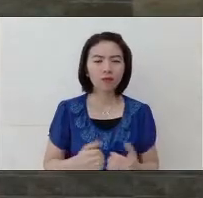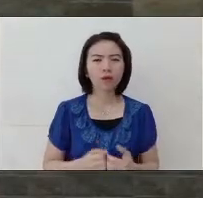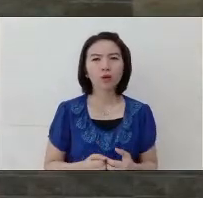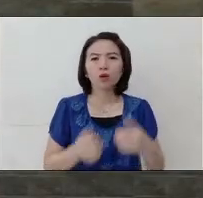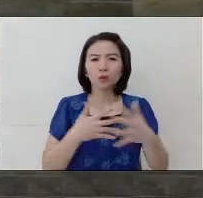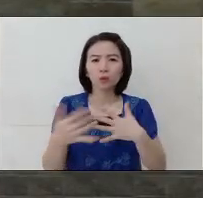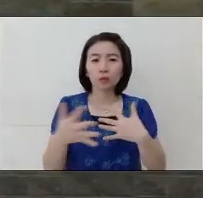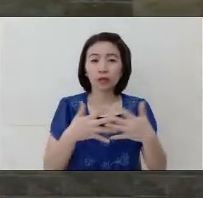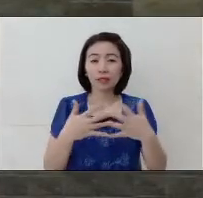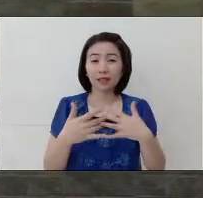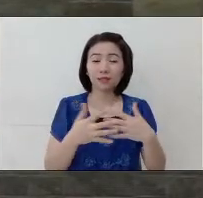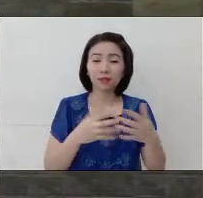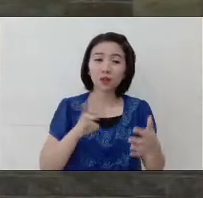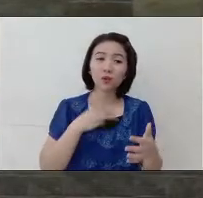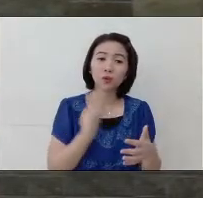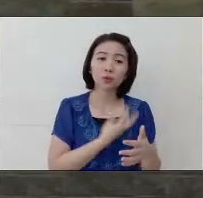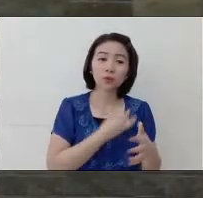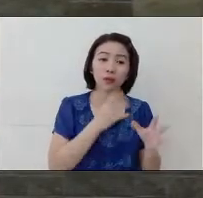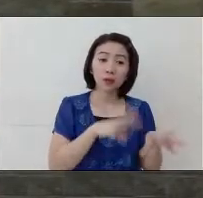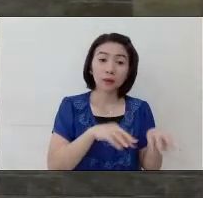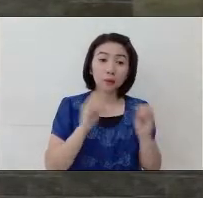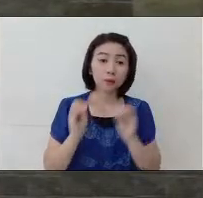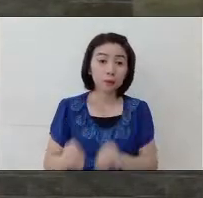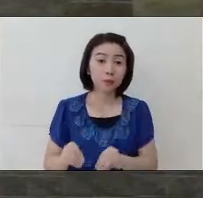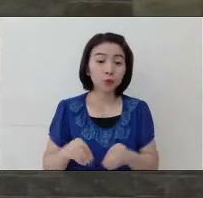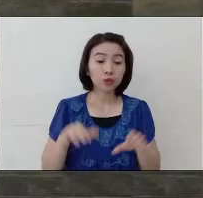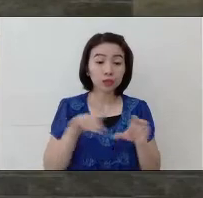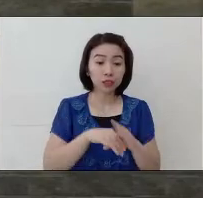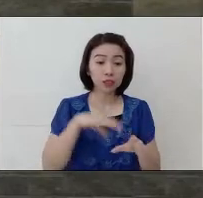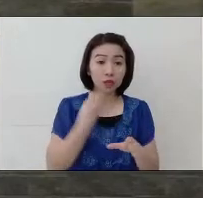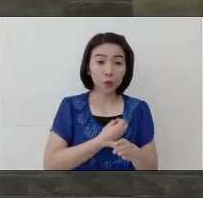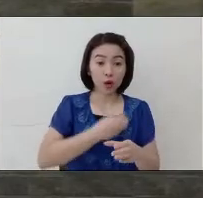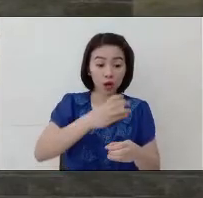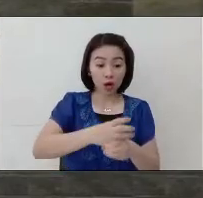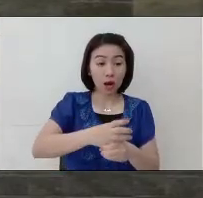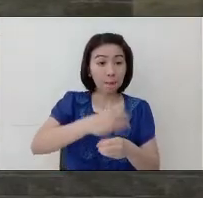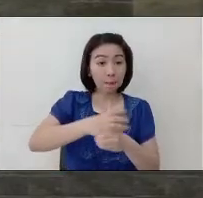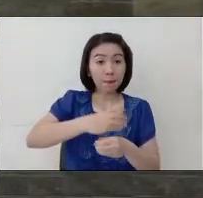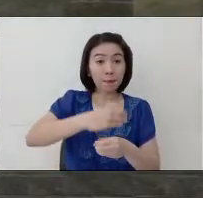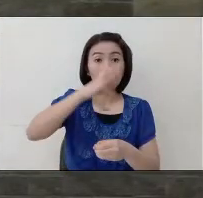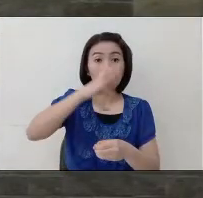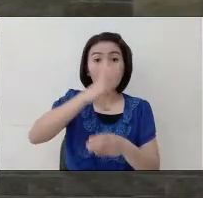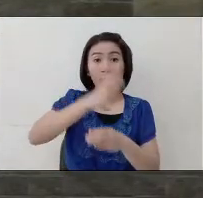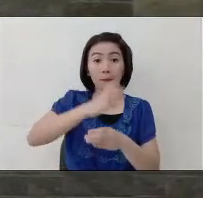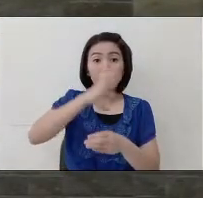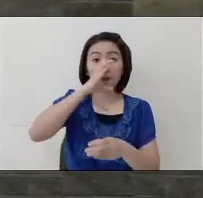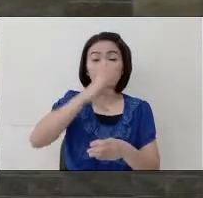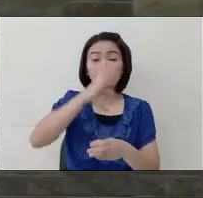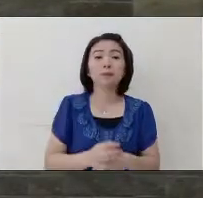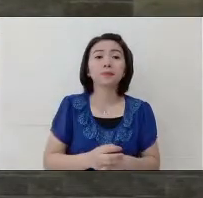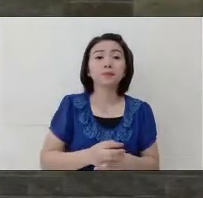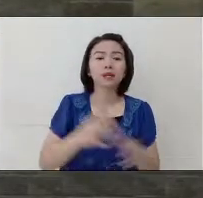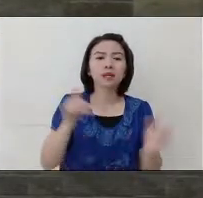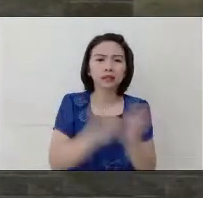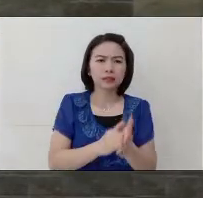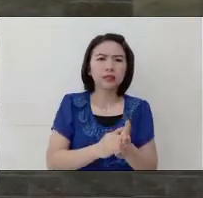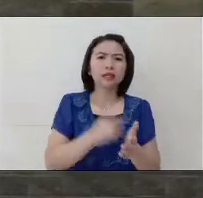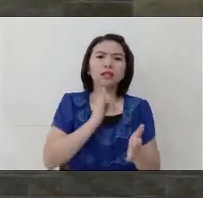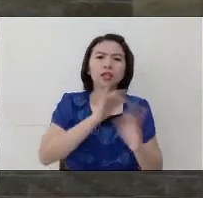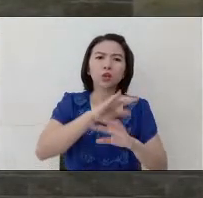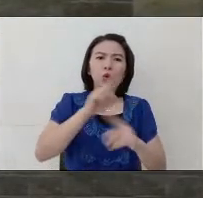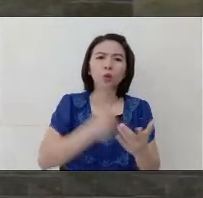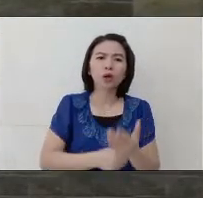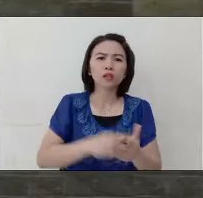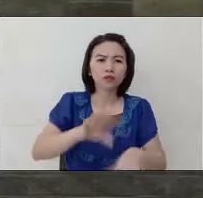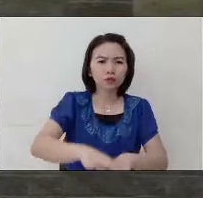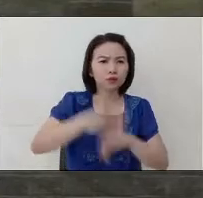natin sa ating baso, yun po ang aapaw. Pag kinargan mo ang baso, mga kapatid, pag binuhusan nyo ng tubig-tubig